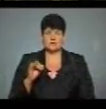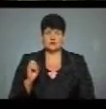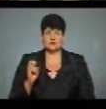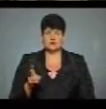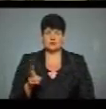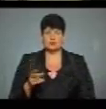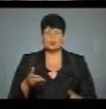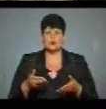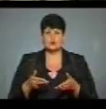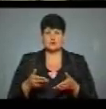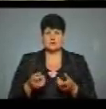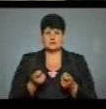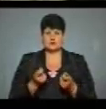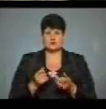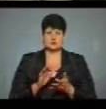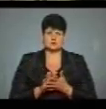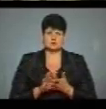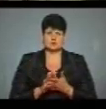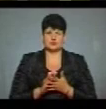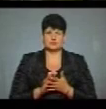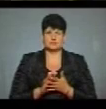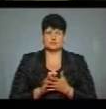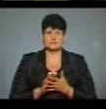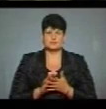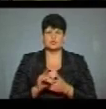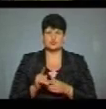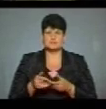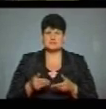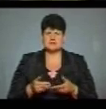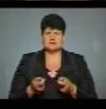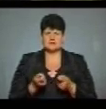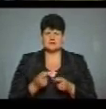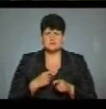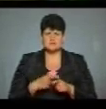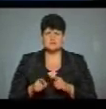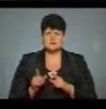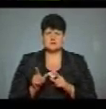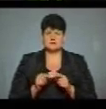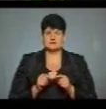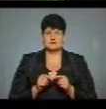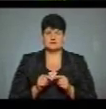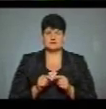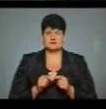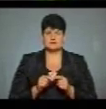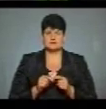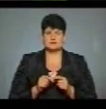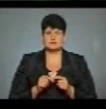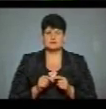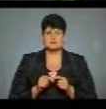трасі трошки набирається бруд. Я так, щоб санка чуть-чуть швидше їхала, то й бруд легенько тако